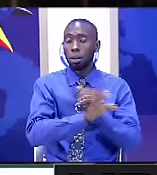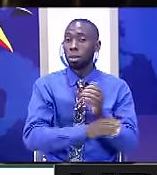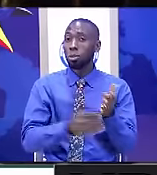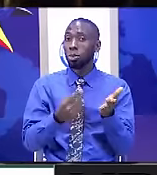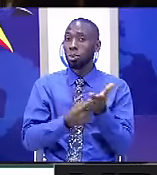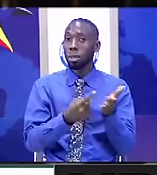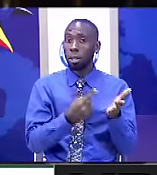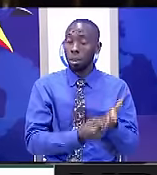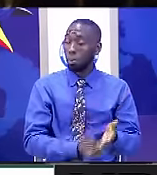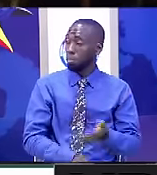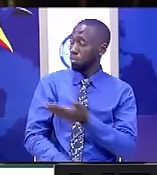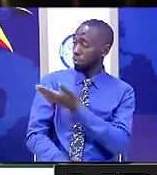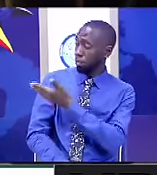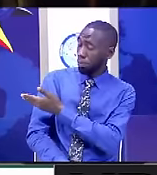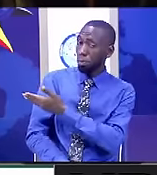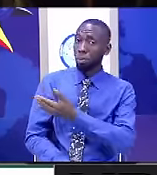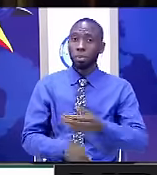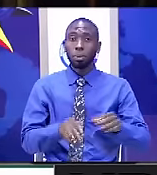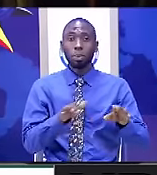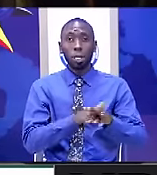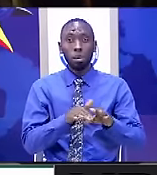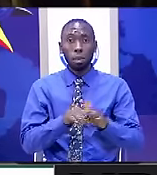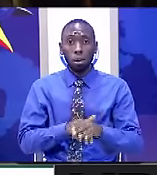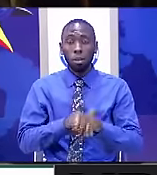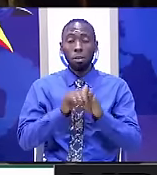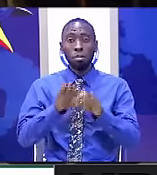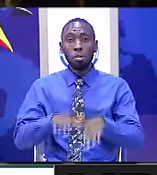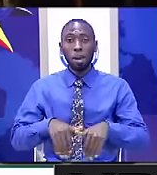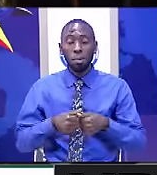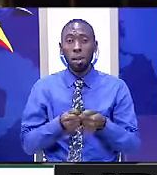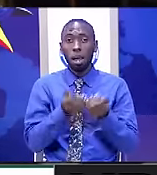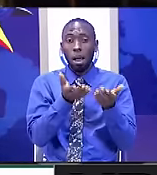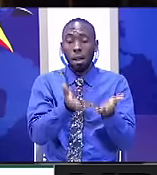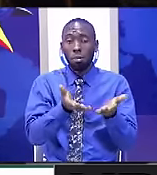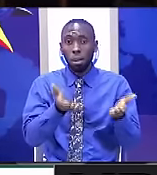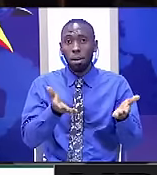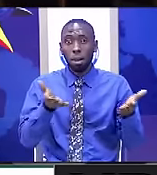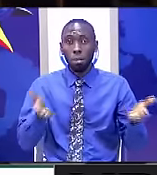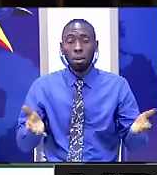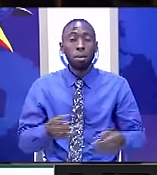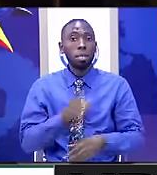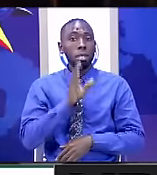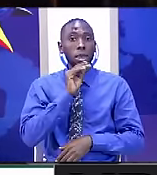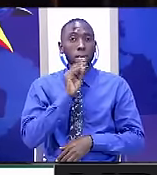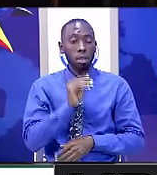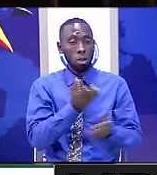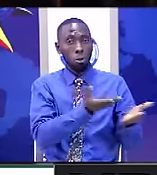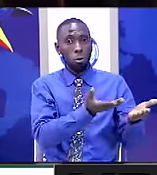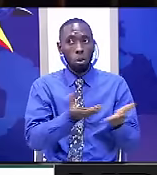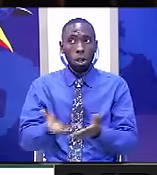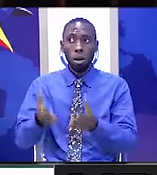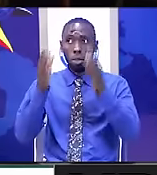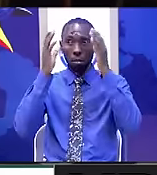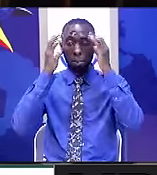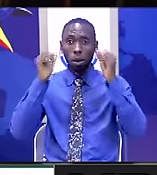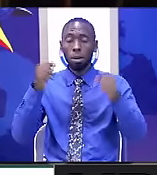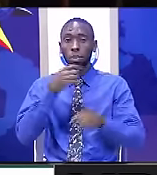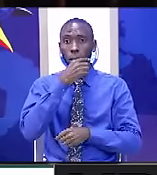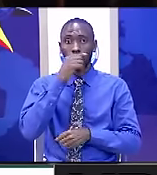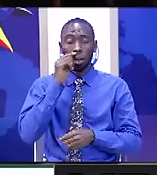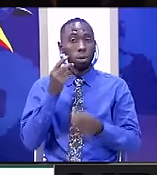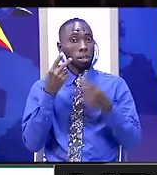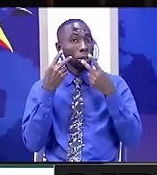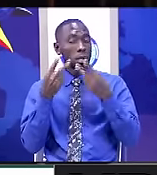babaka ababaddewo nga Speaker ayaniriza President Yoweri Kaguta Museveni, ndabawo Honorable